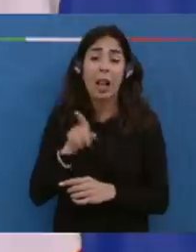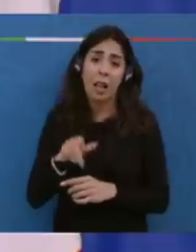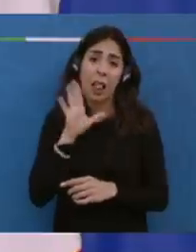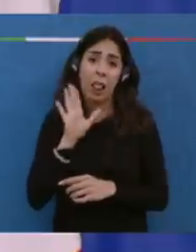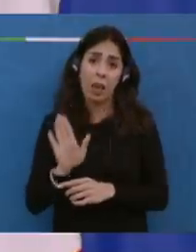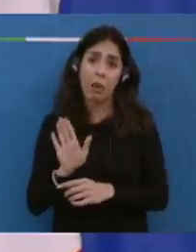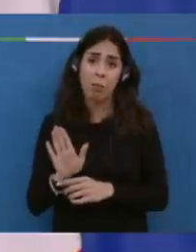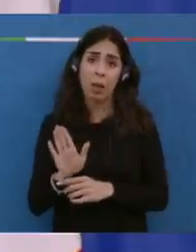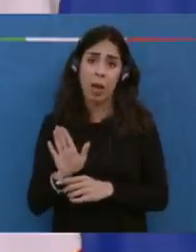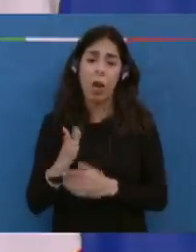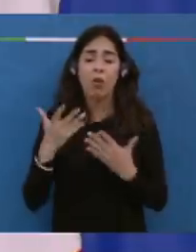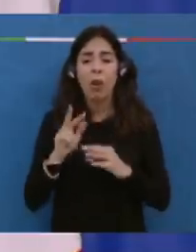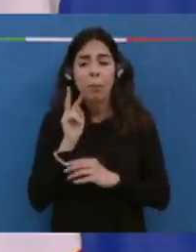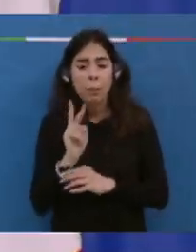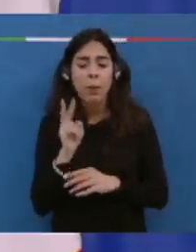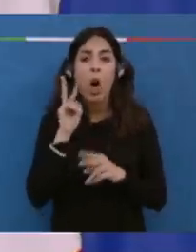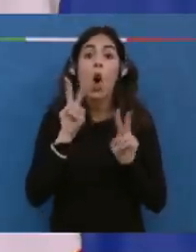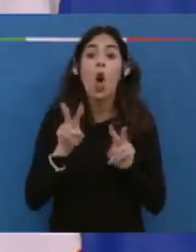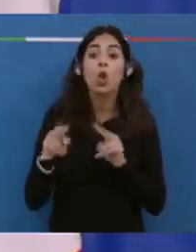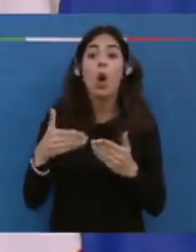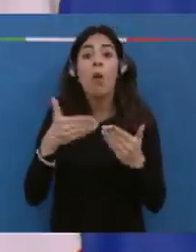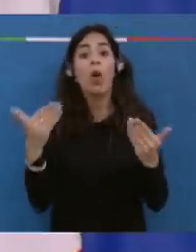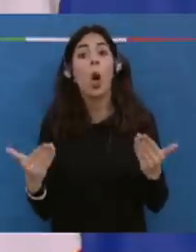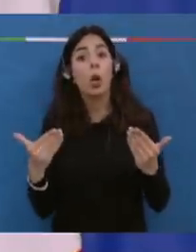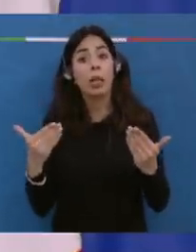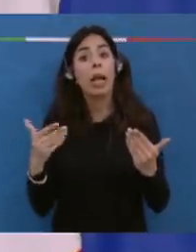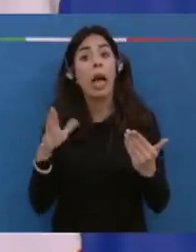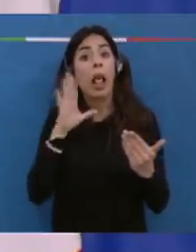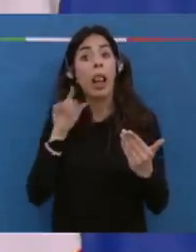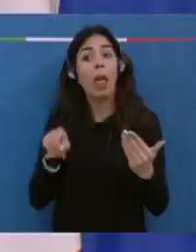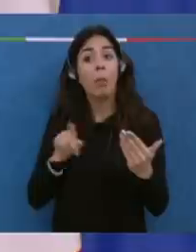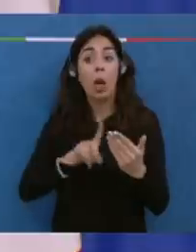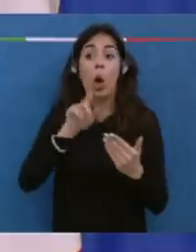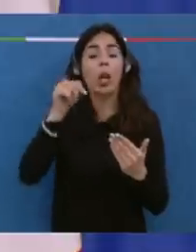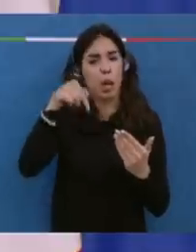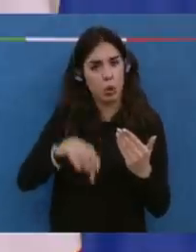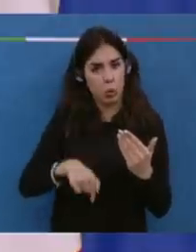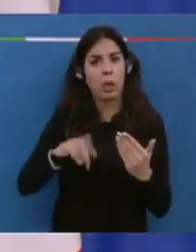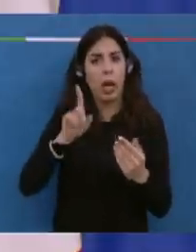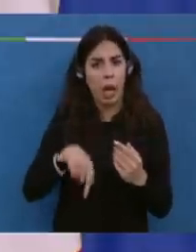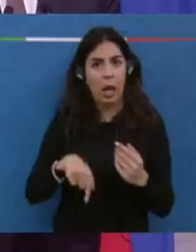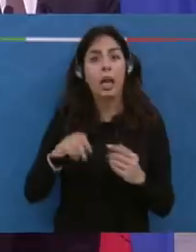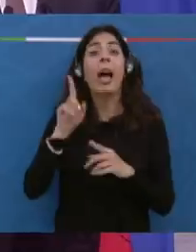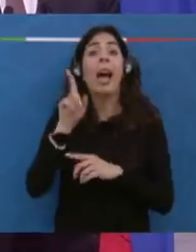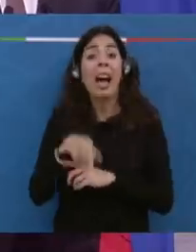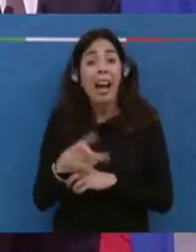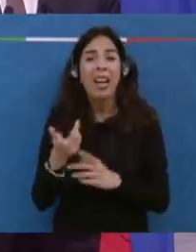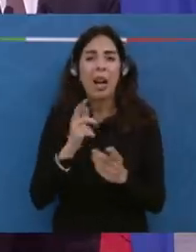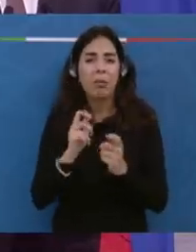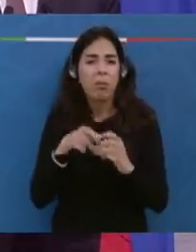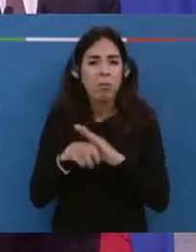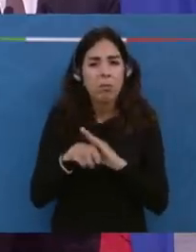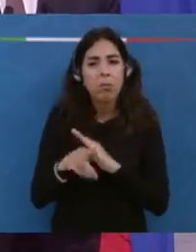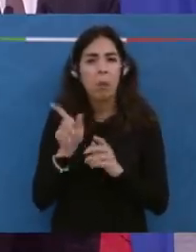controllo delle frontiere libiche anche meridionali il contrasto al traffico di esseri umani l'assistenza ai rifugiati